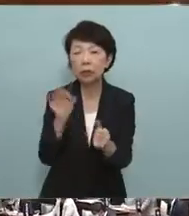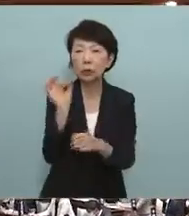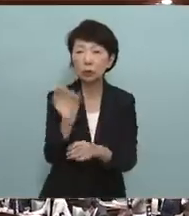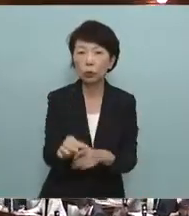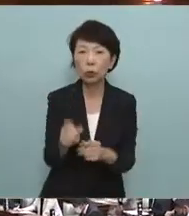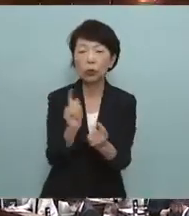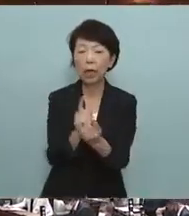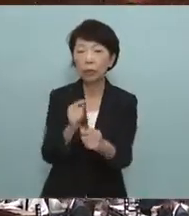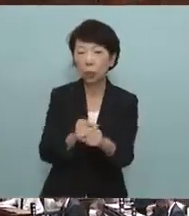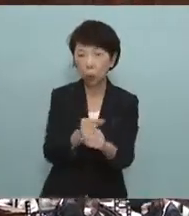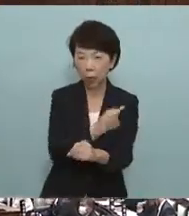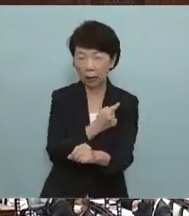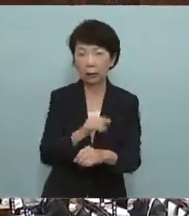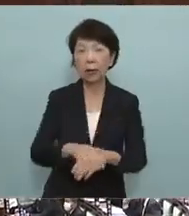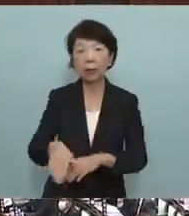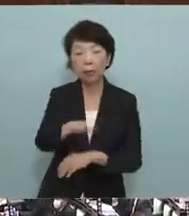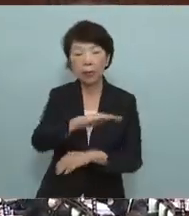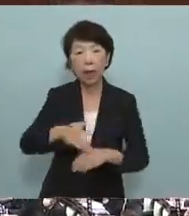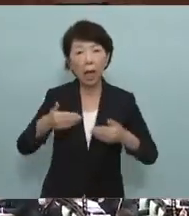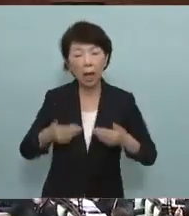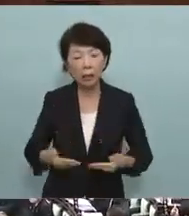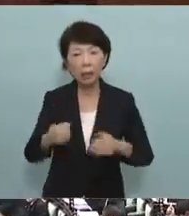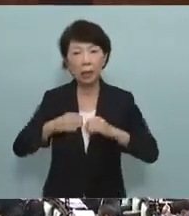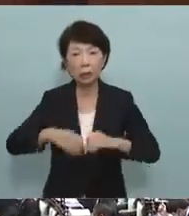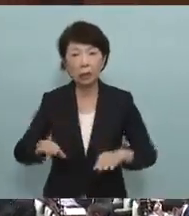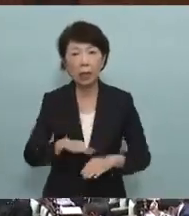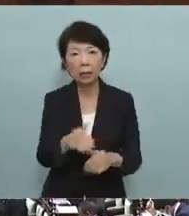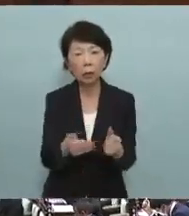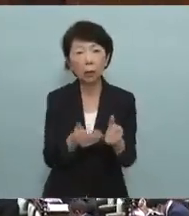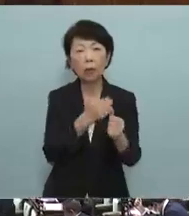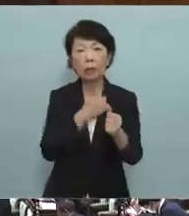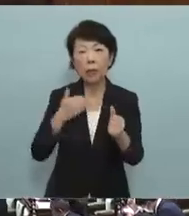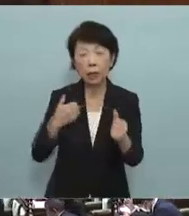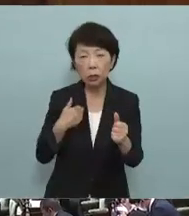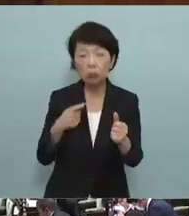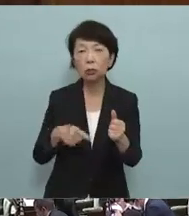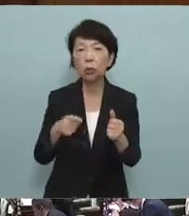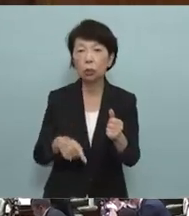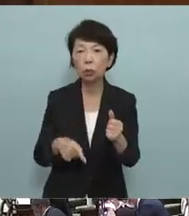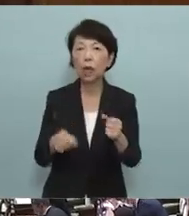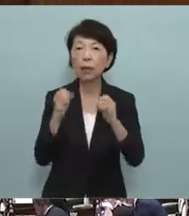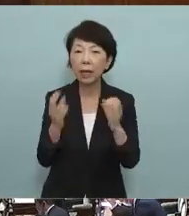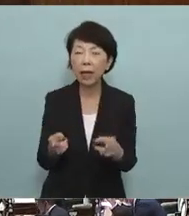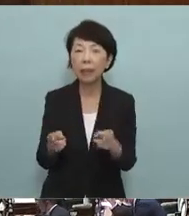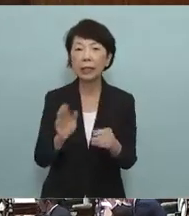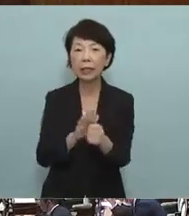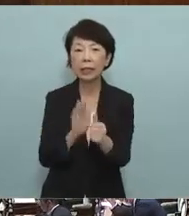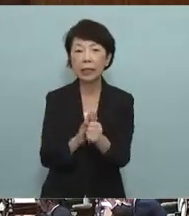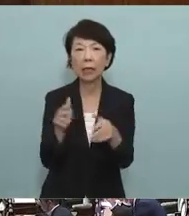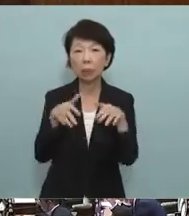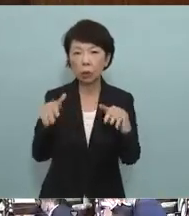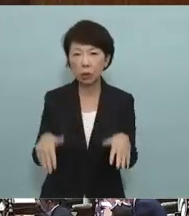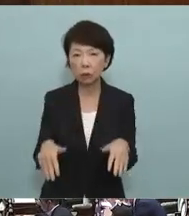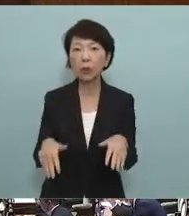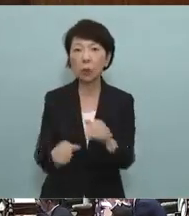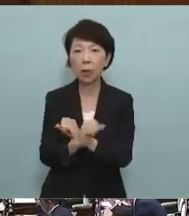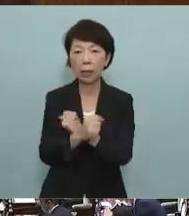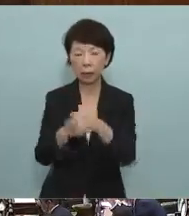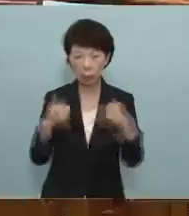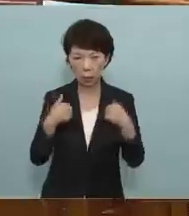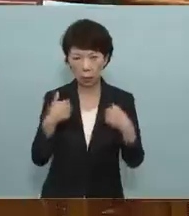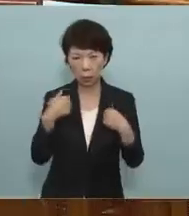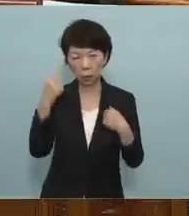ており、誰もが安心して出産・子育てをできるよう、新たな支援の仕組みを検討すべきと考え